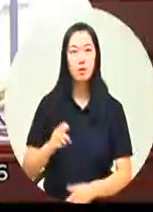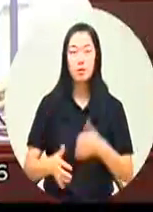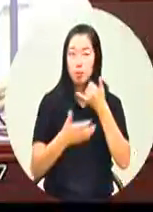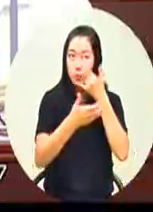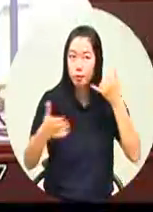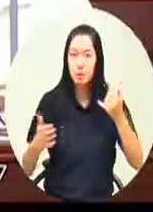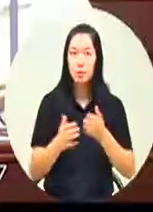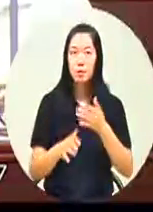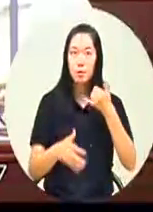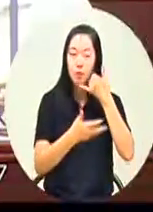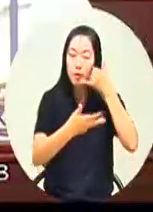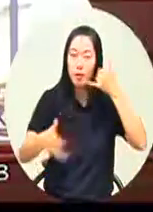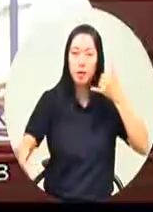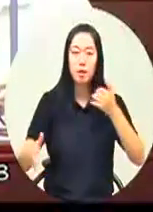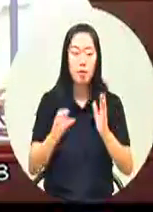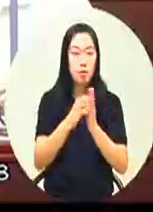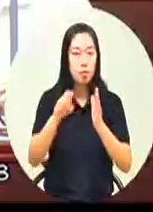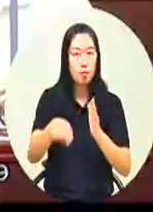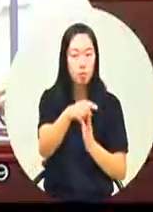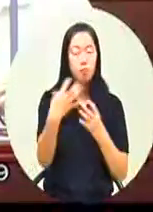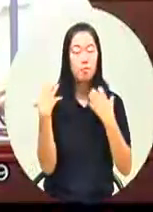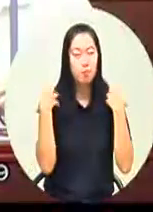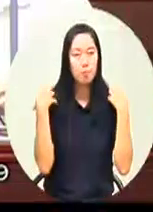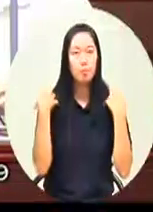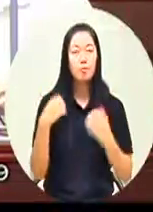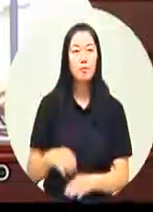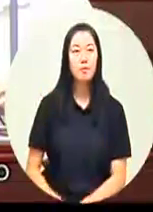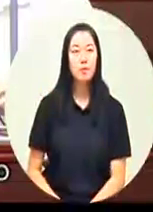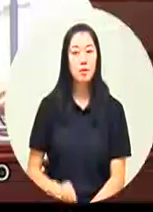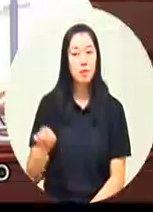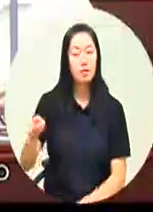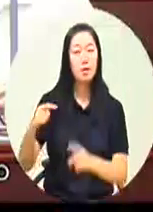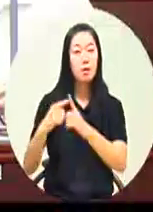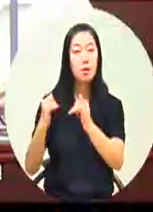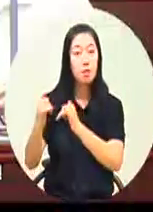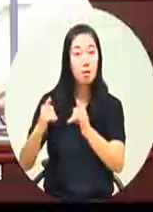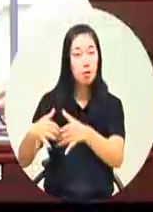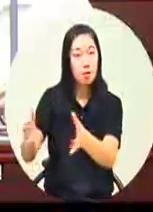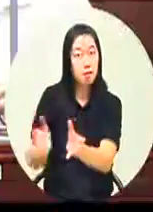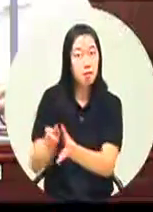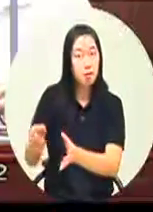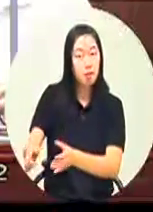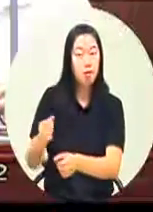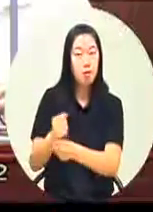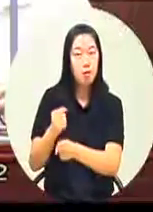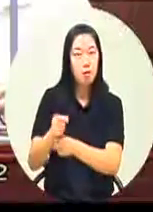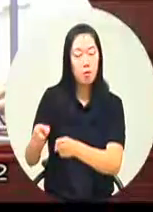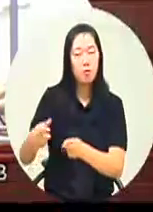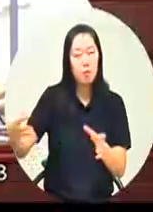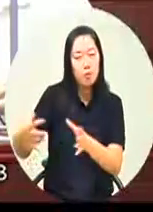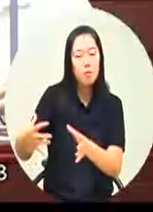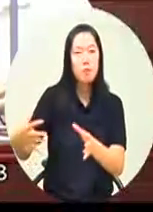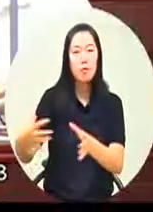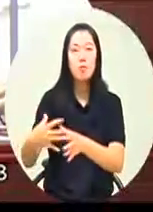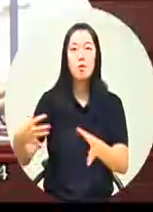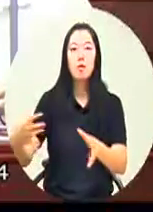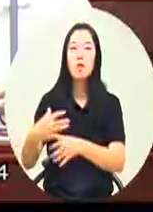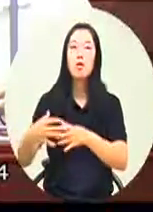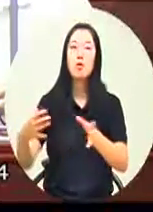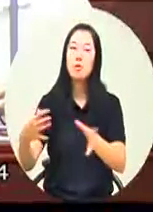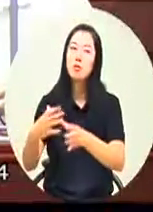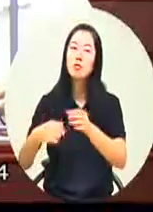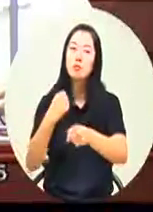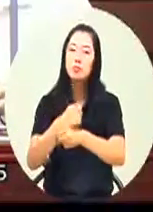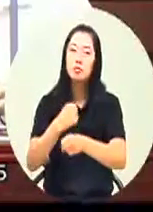他在处理这个事情。他跟民间的这个营运单位哈，互相在配合当中。那我